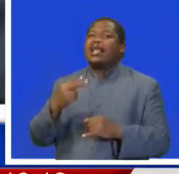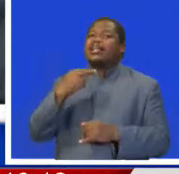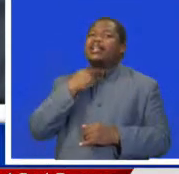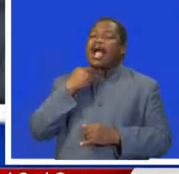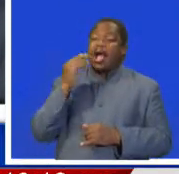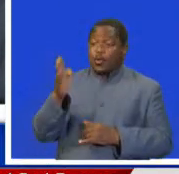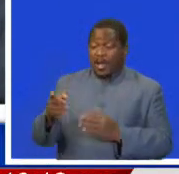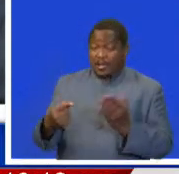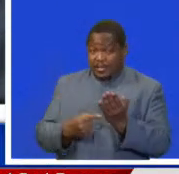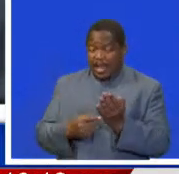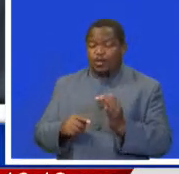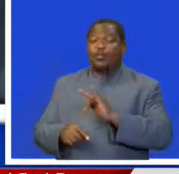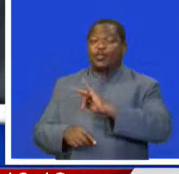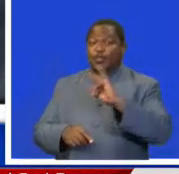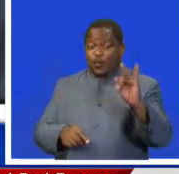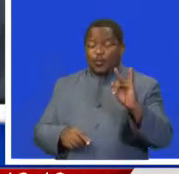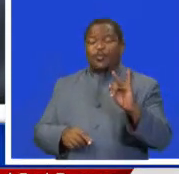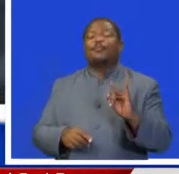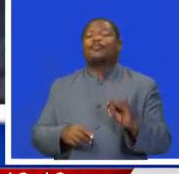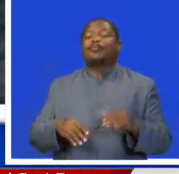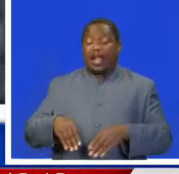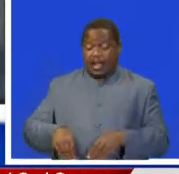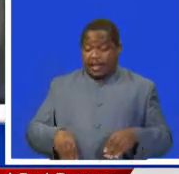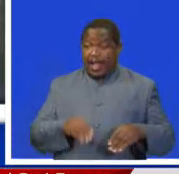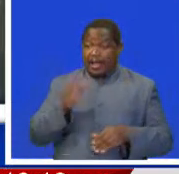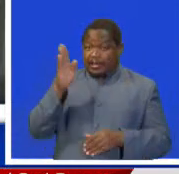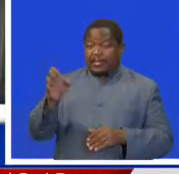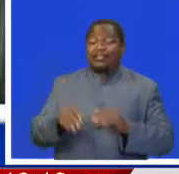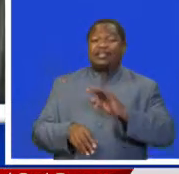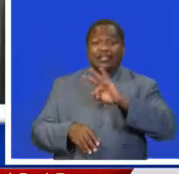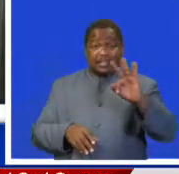Bobotun, the so